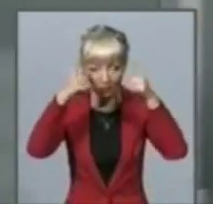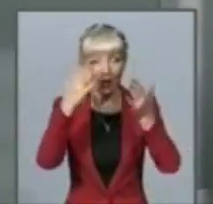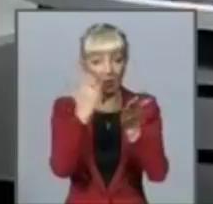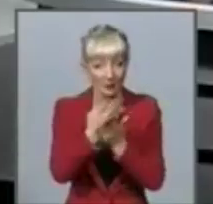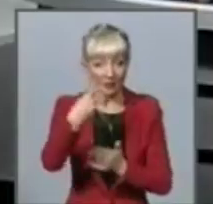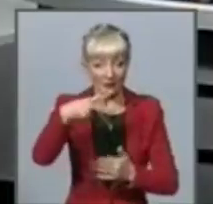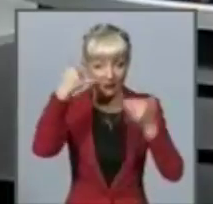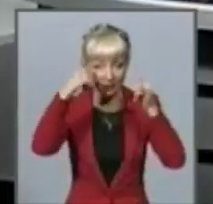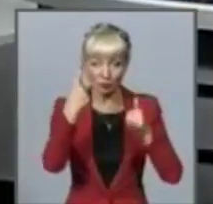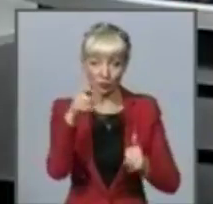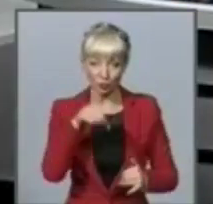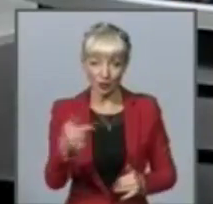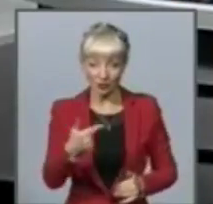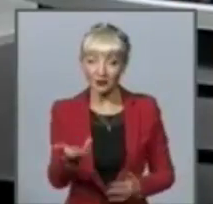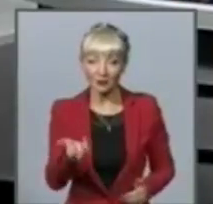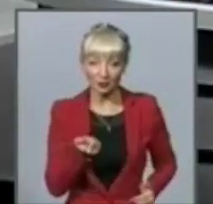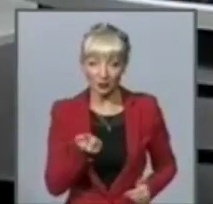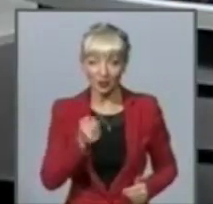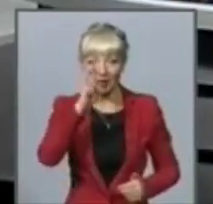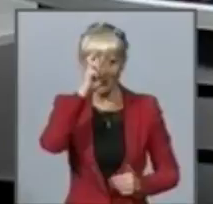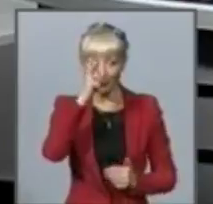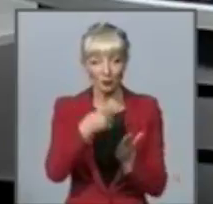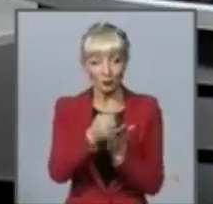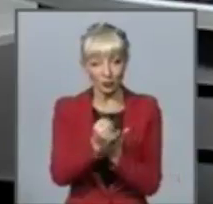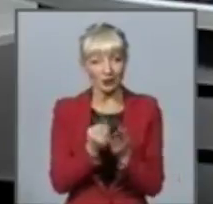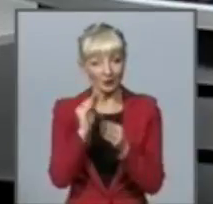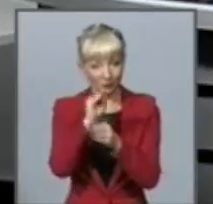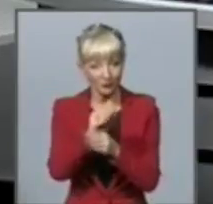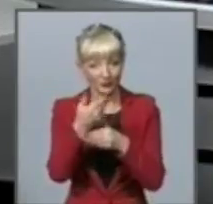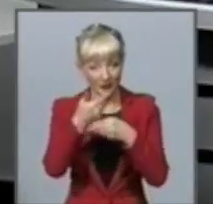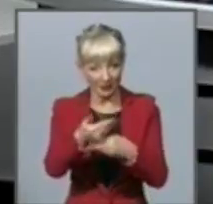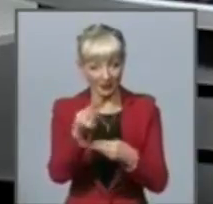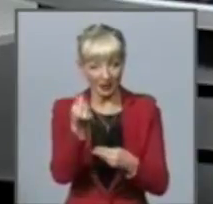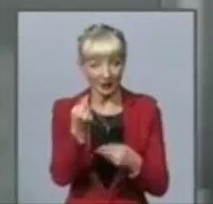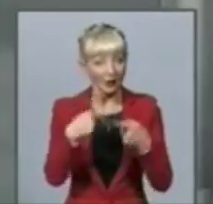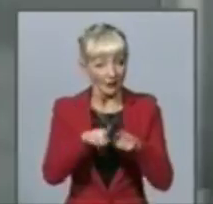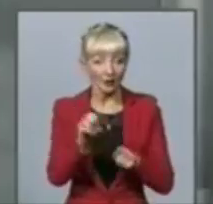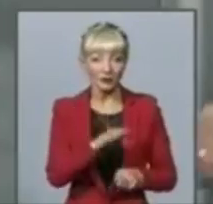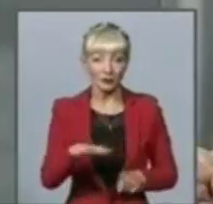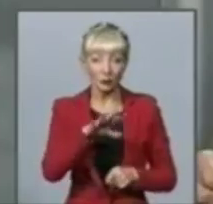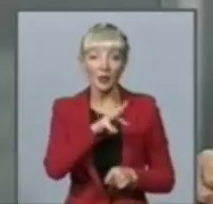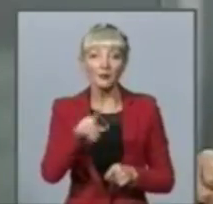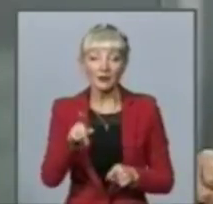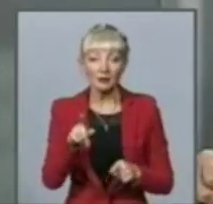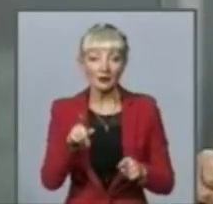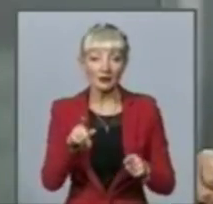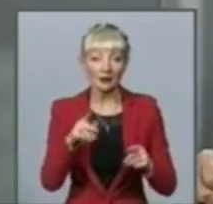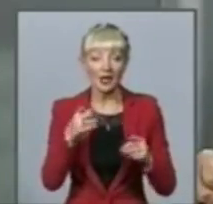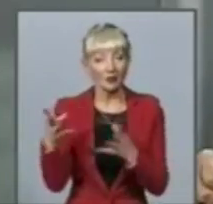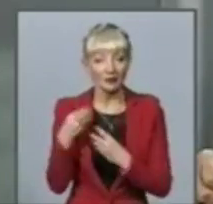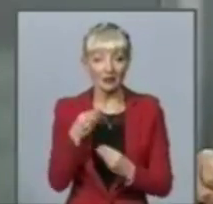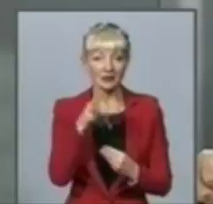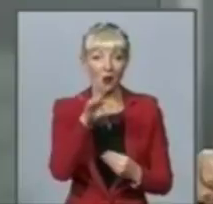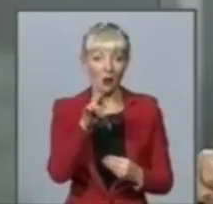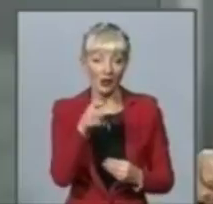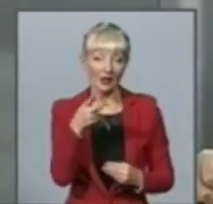корів, 100 тисяч гривень отримай державних бюджетних дотацій. Так, до речі, працює в Європі. І ми внесли з Олегом Ляшком, з нашою